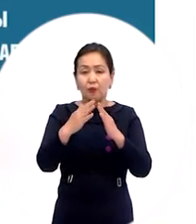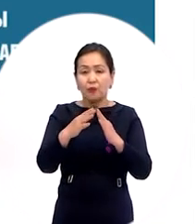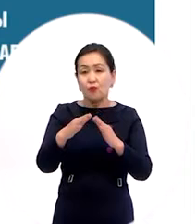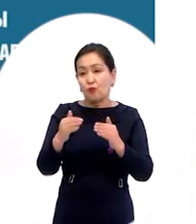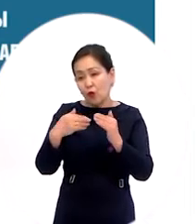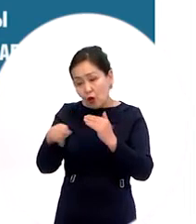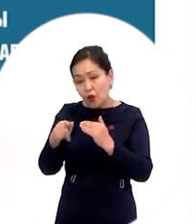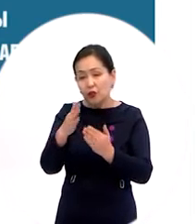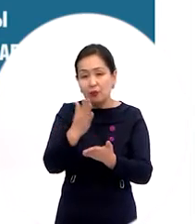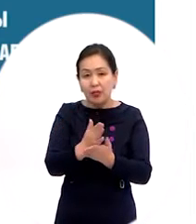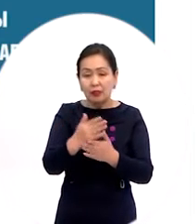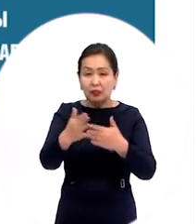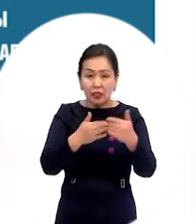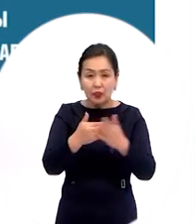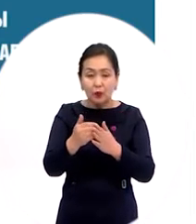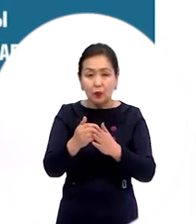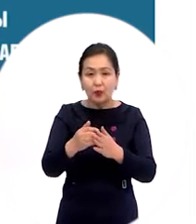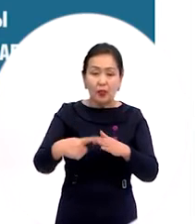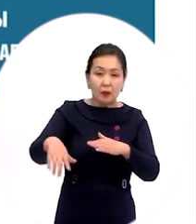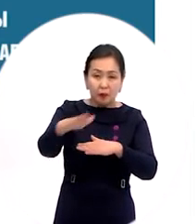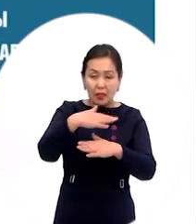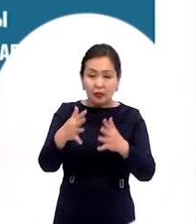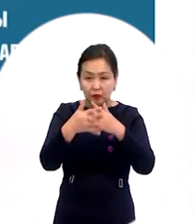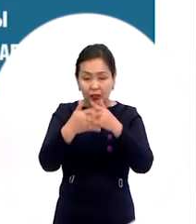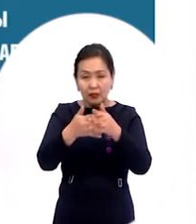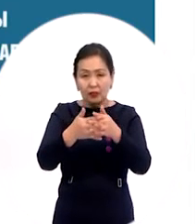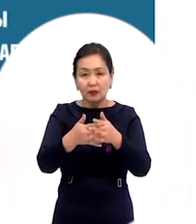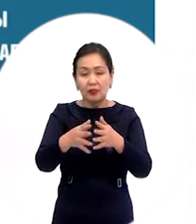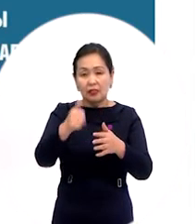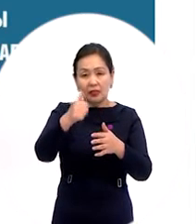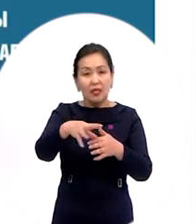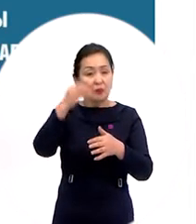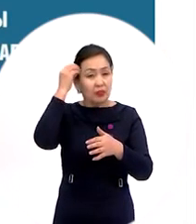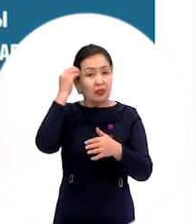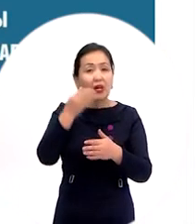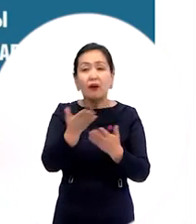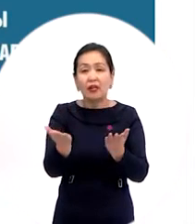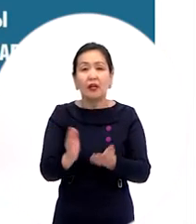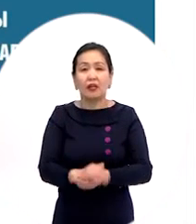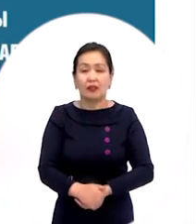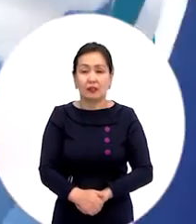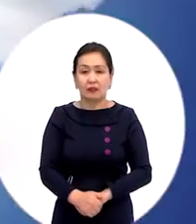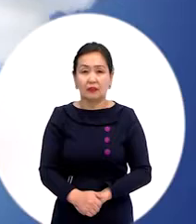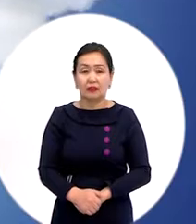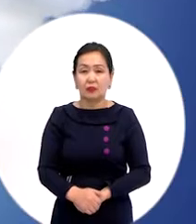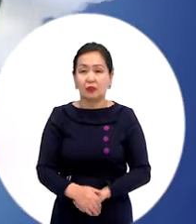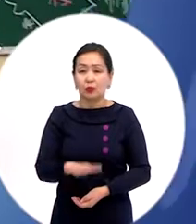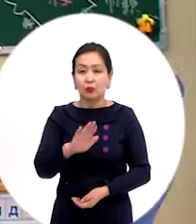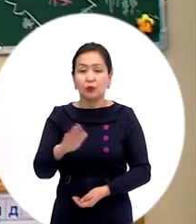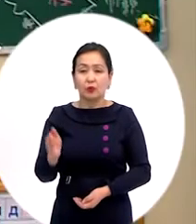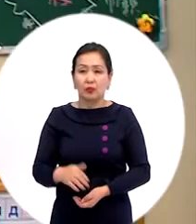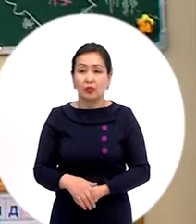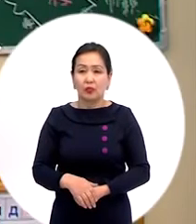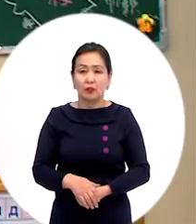хүмүүсийн сайн мэддэг дэлгүүр, хөшөө, байшингуудыг ч гэсэн сэжлээрэй. За,